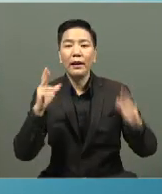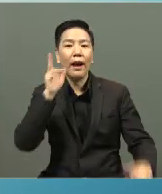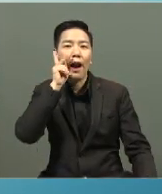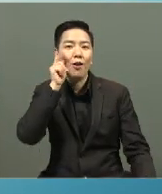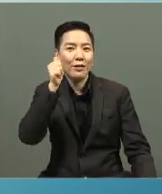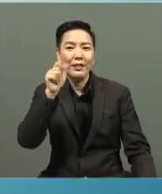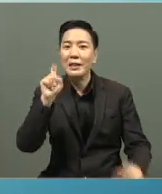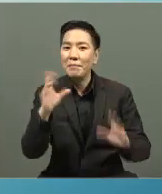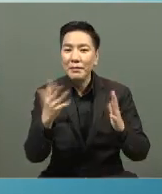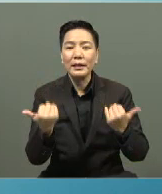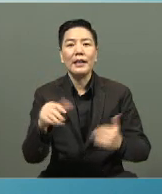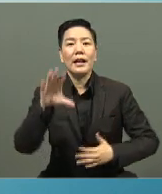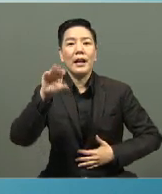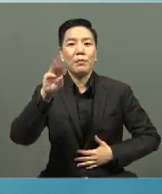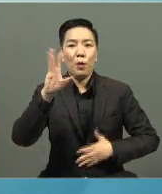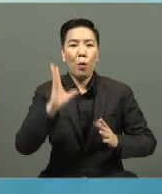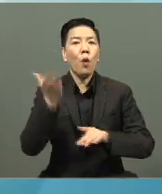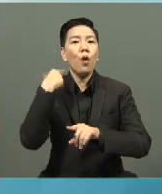รายเสียชีวิตวันนี้ไม่มีเป็นข่าวดีนะครับอยู่ที่56